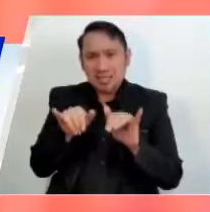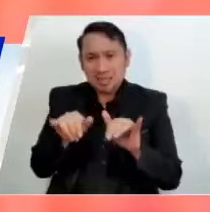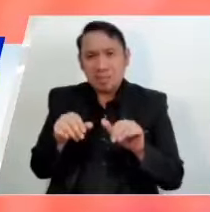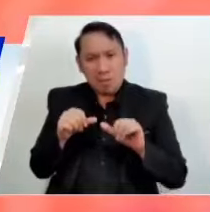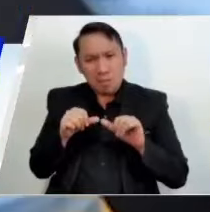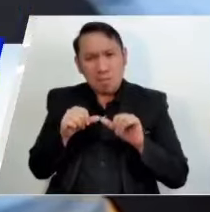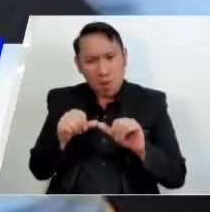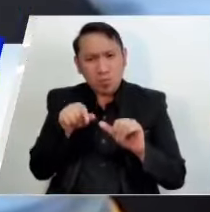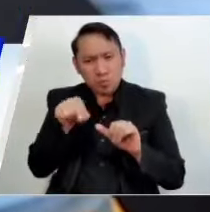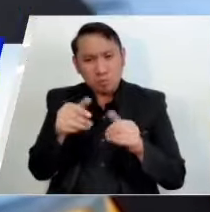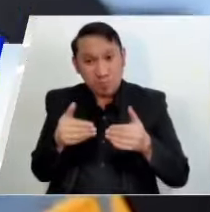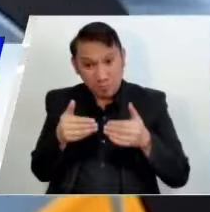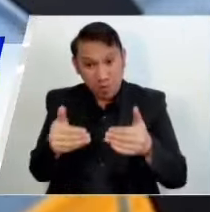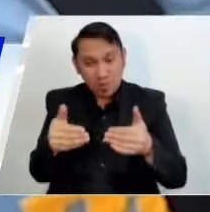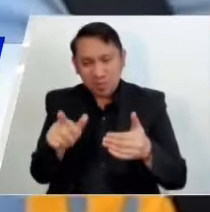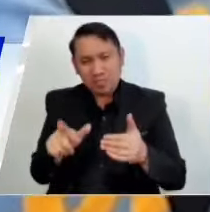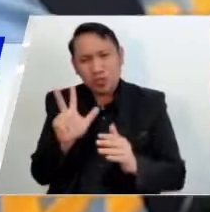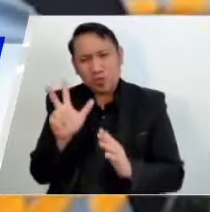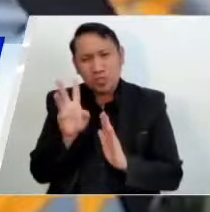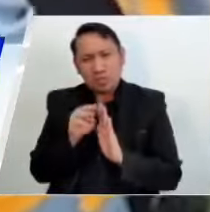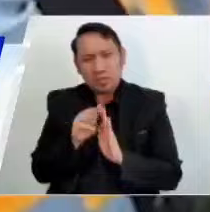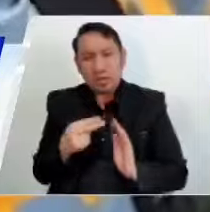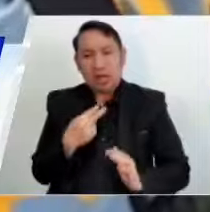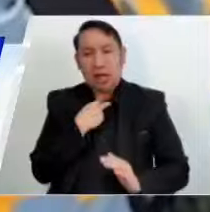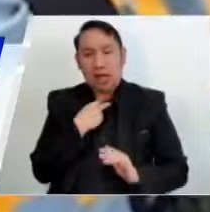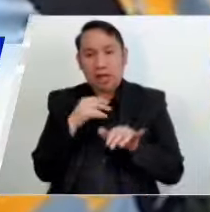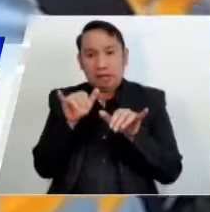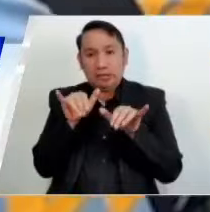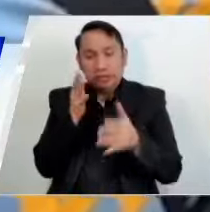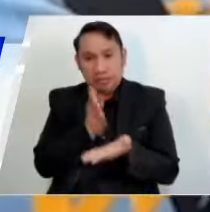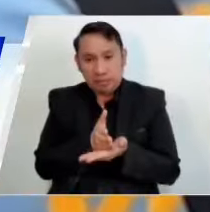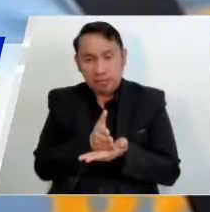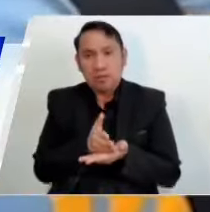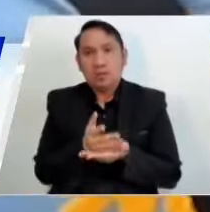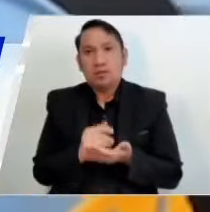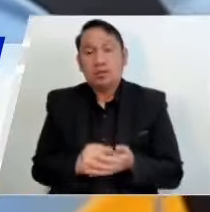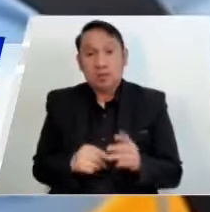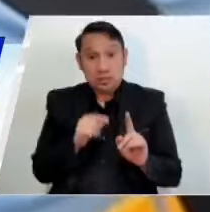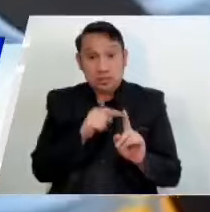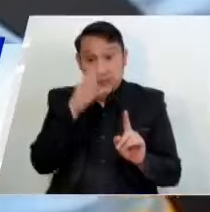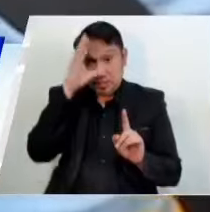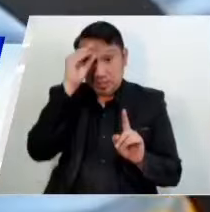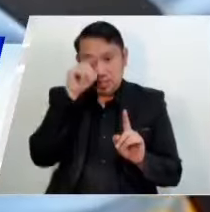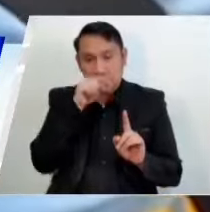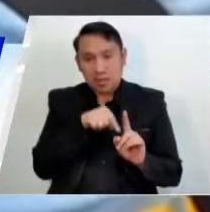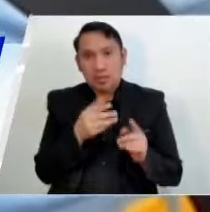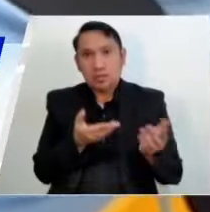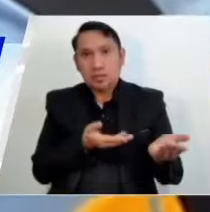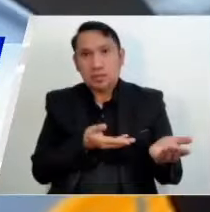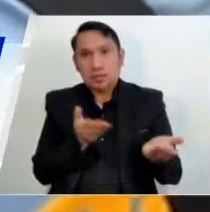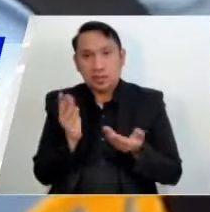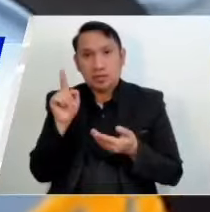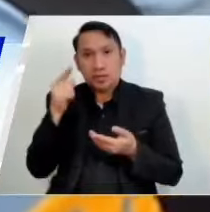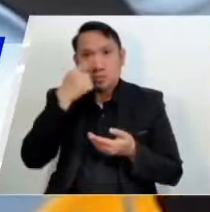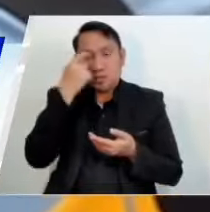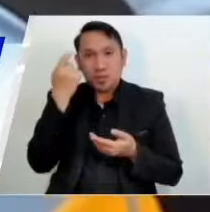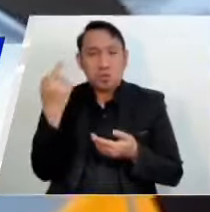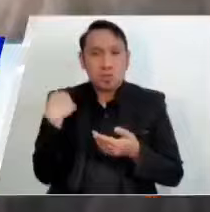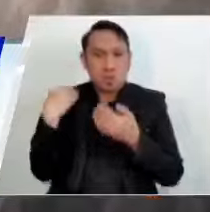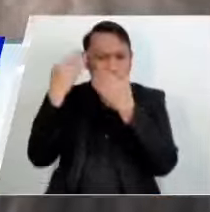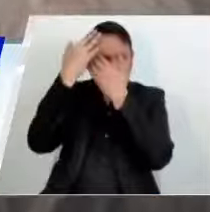Plaza Miranda. Sa gitna ng pagdaan ng andas, isang lalaking sinugod sa isang tindahan matapos makitang nagdurugo ang